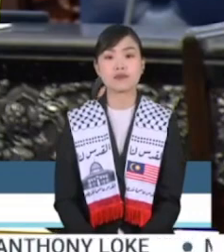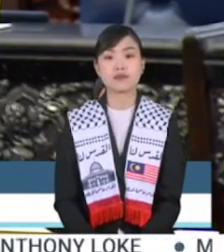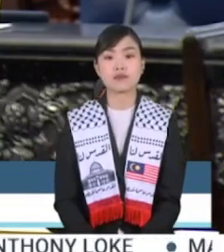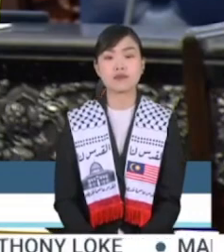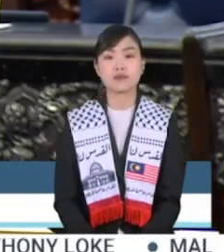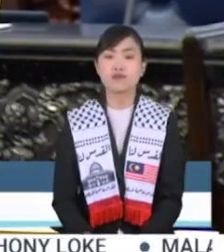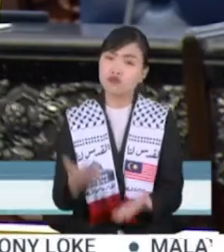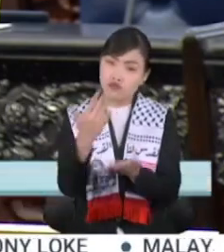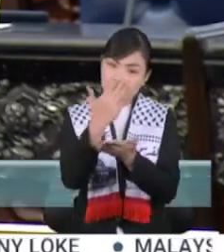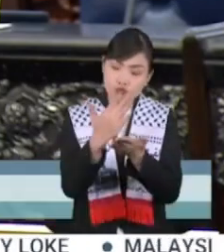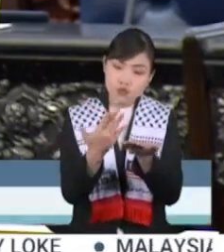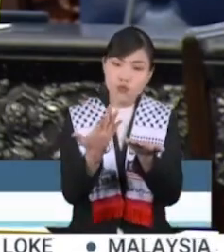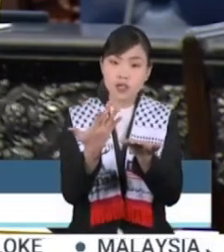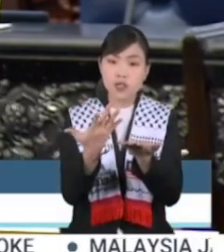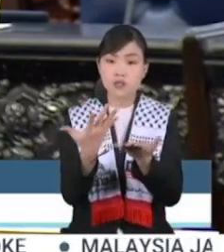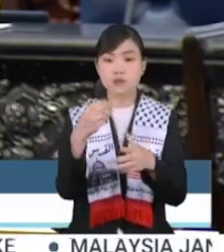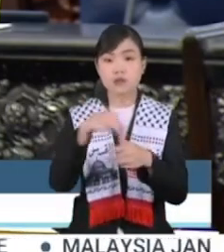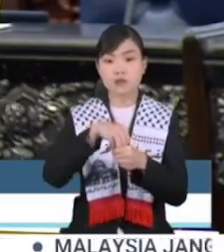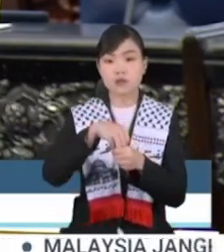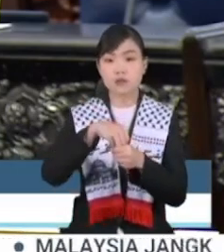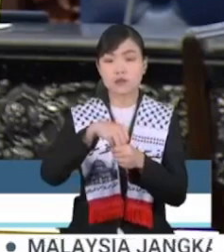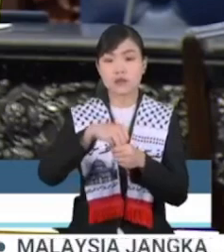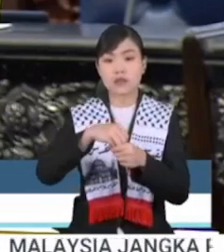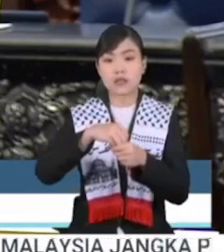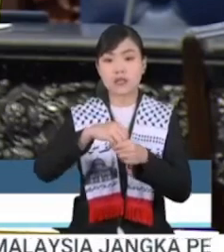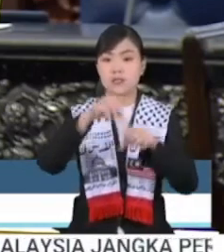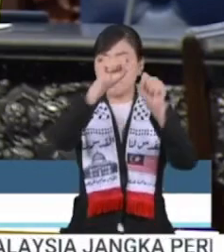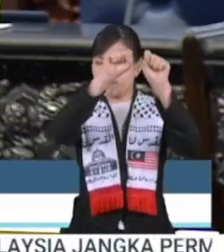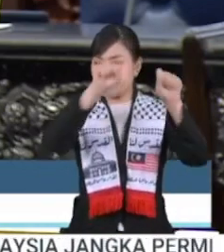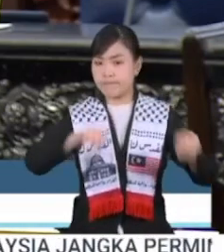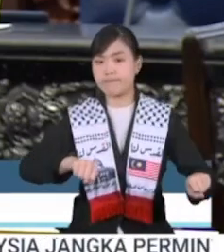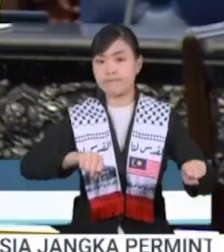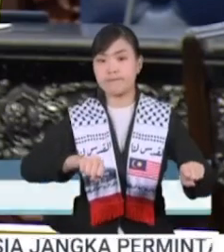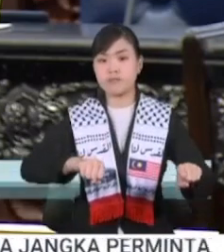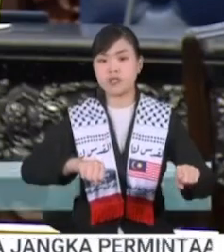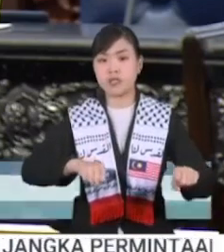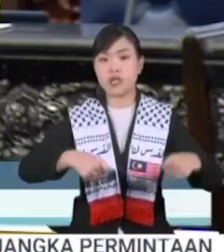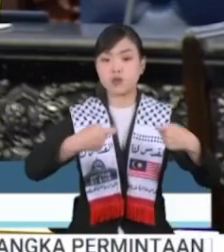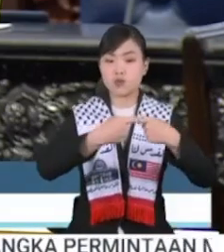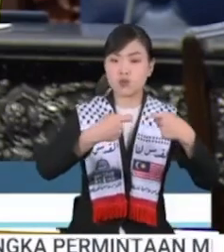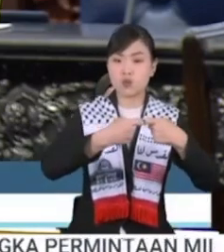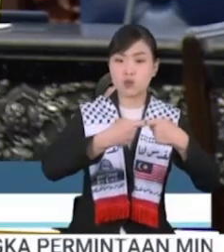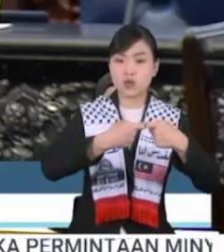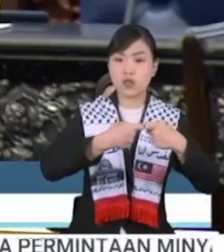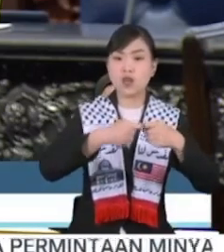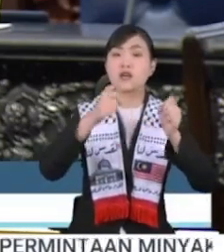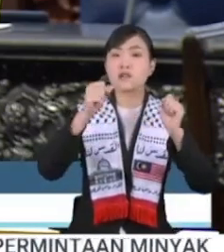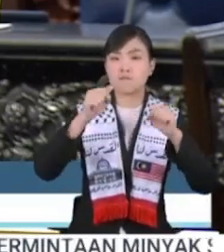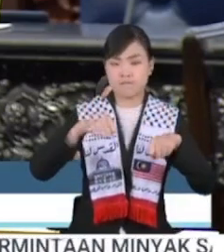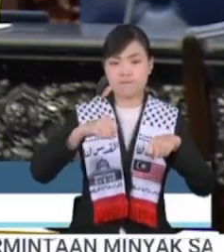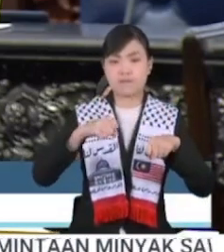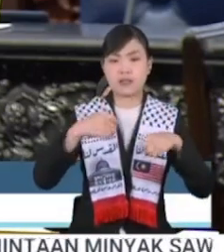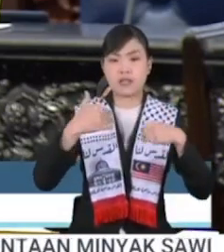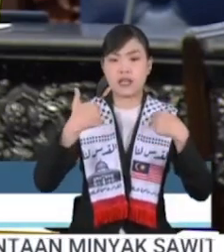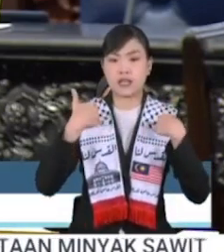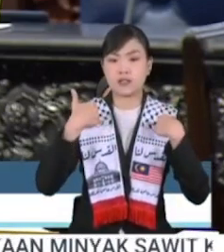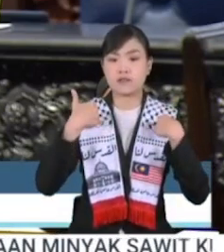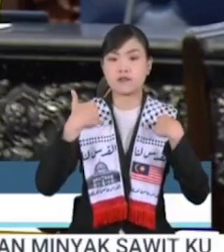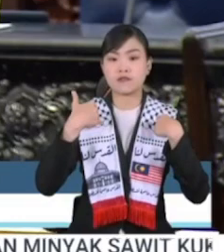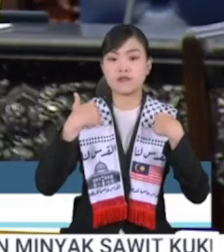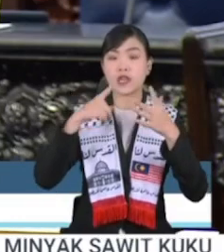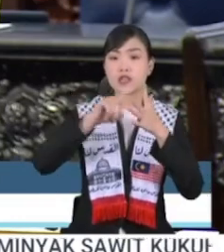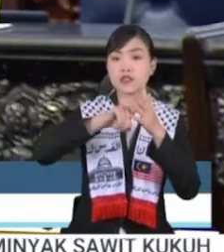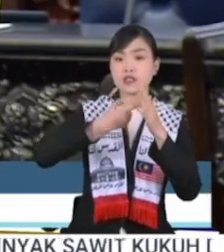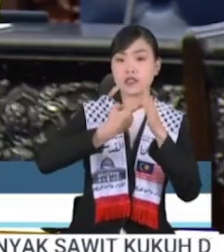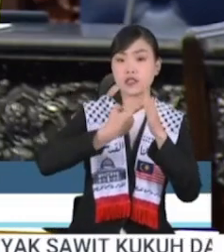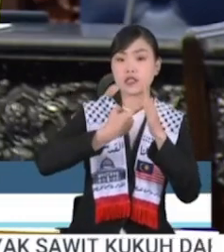Antaranya adalah seperti cadangan stesen jana kuasa baru yang berkapasiti 100 hingga 130 MW